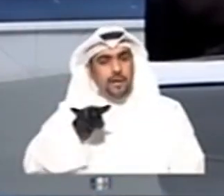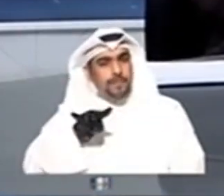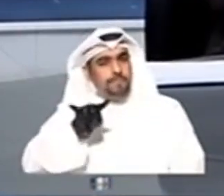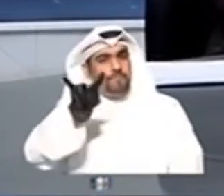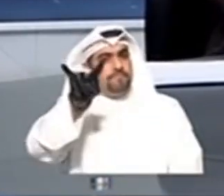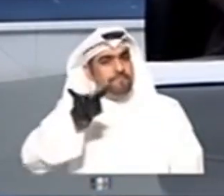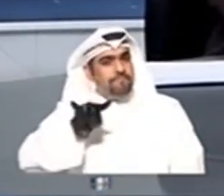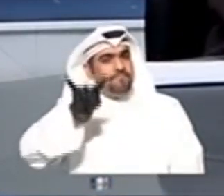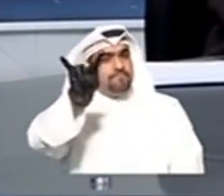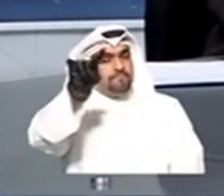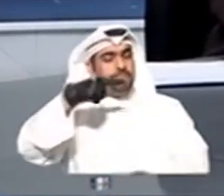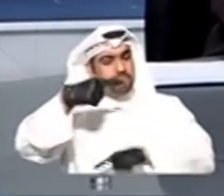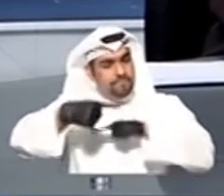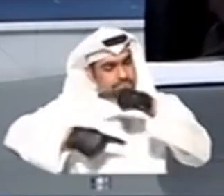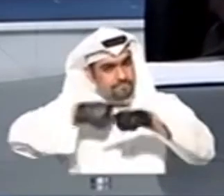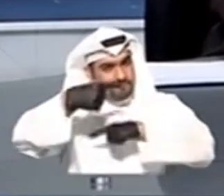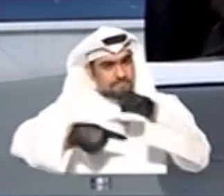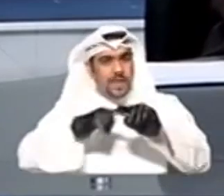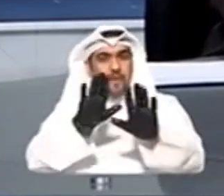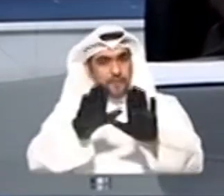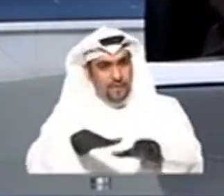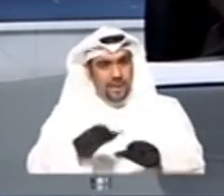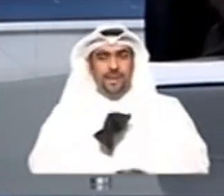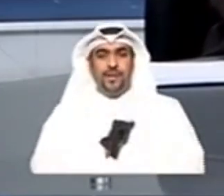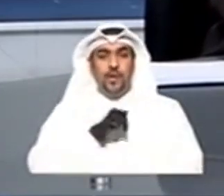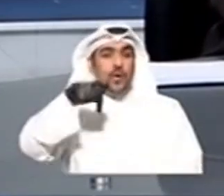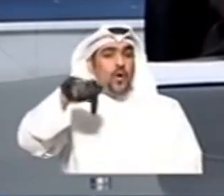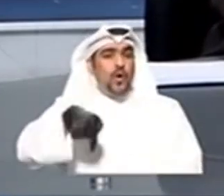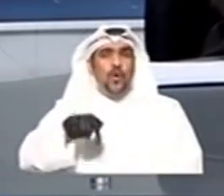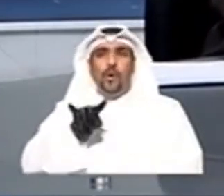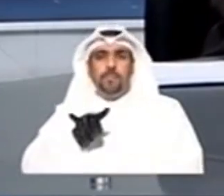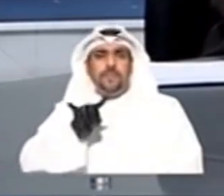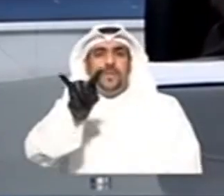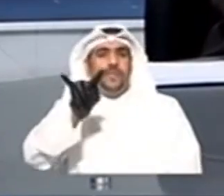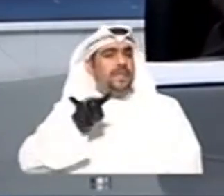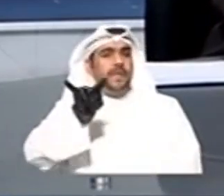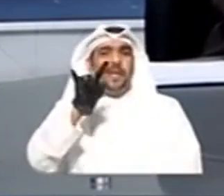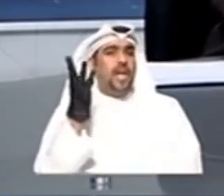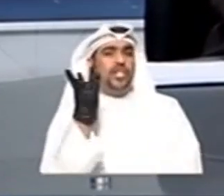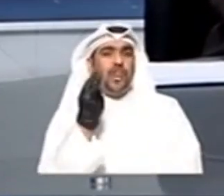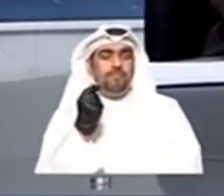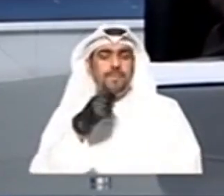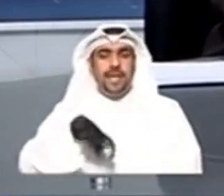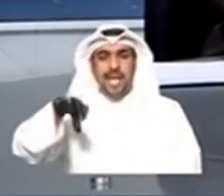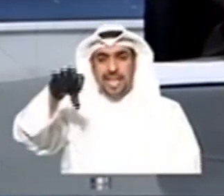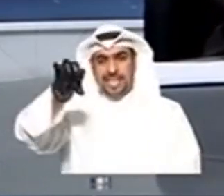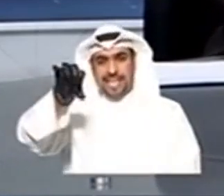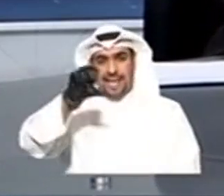الدولي، حيث غادرت اليوم 9 طائرات إلى وجهات مختلفة وعلى متنها